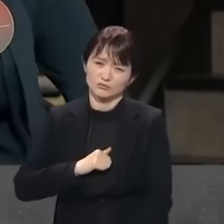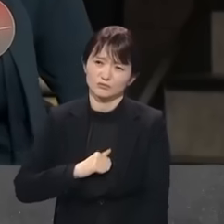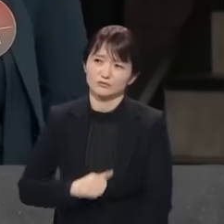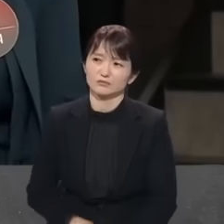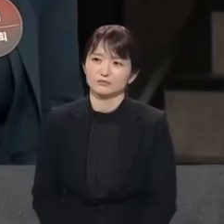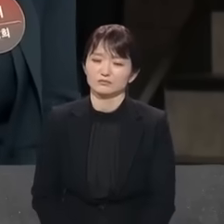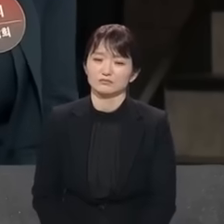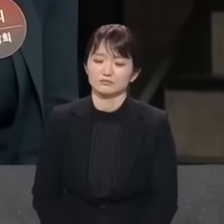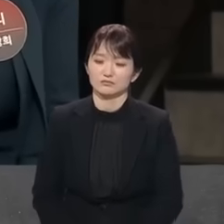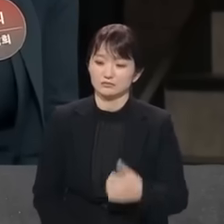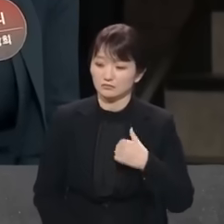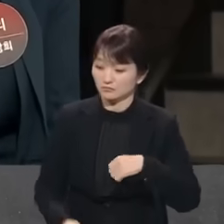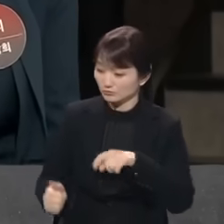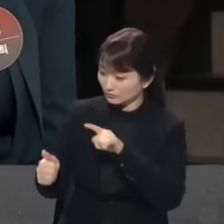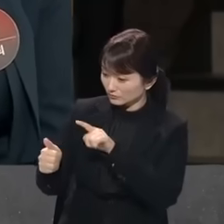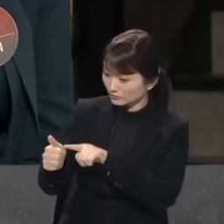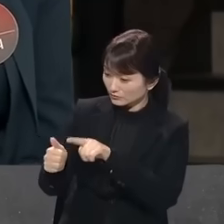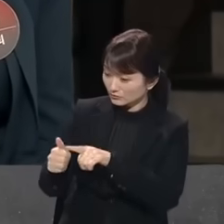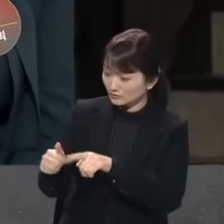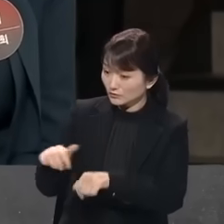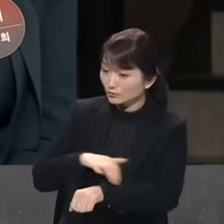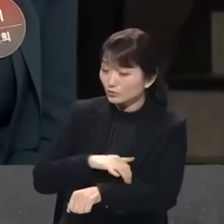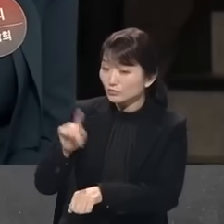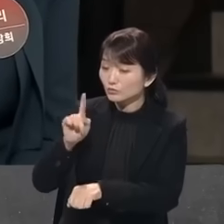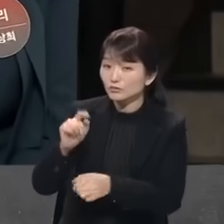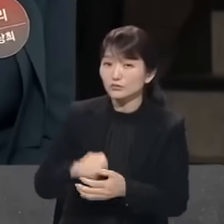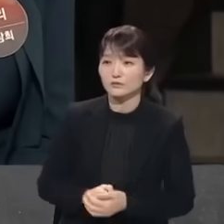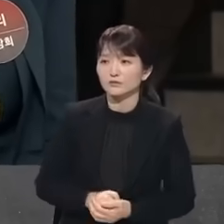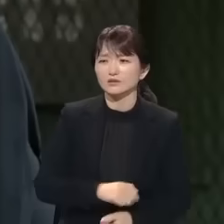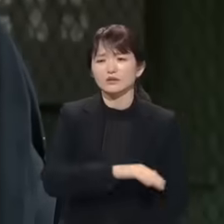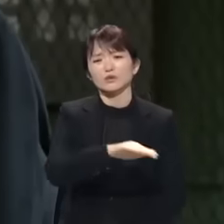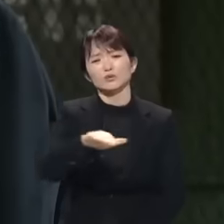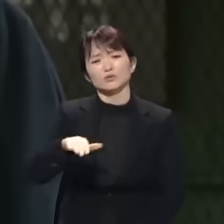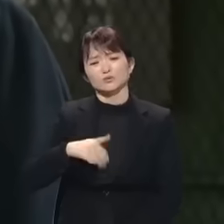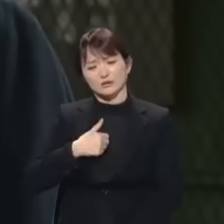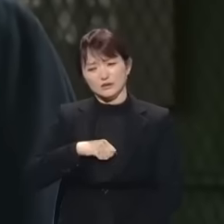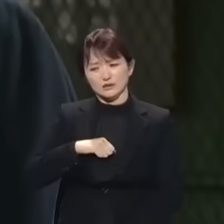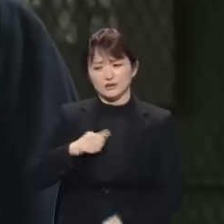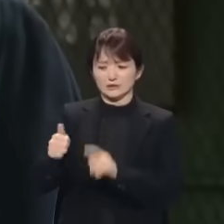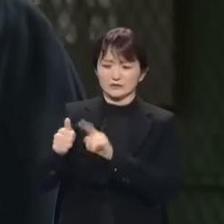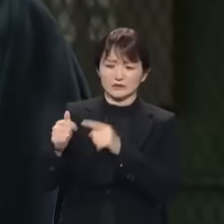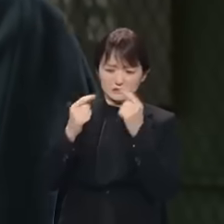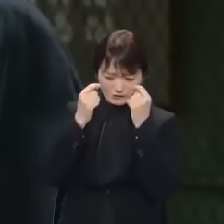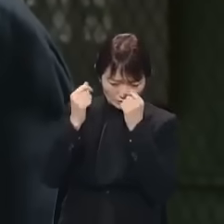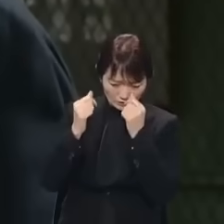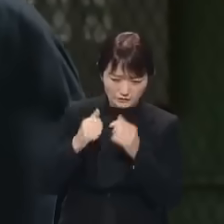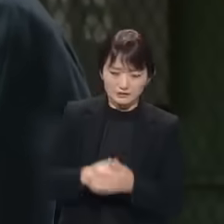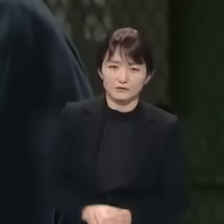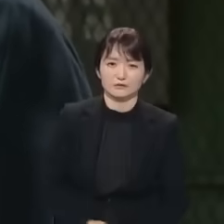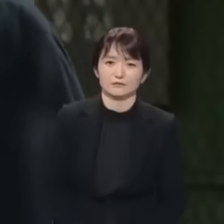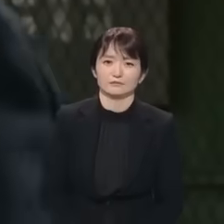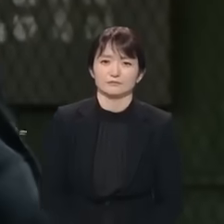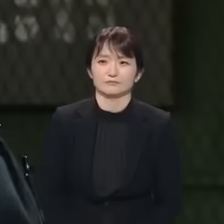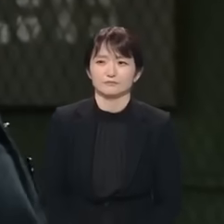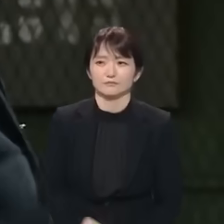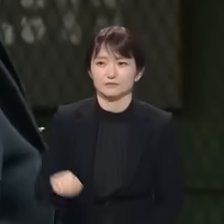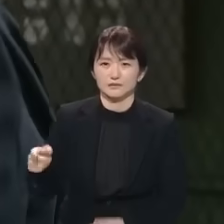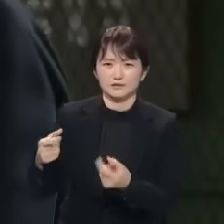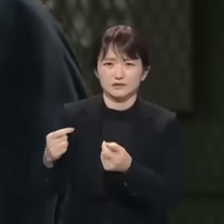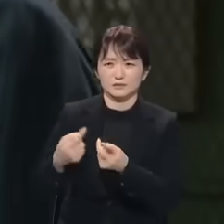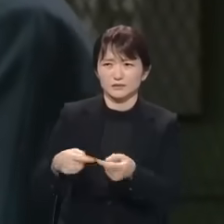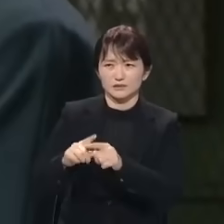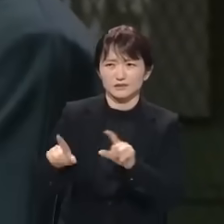있다 불편한게 뭐가 있어 오히려 우리 애가 당신 눈치를 봤지 이럴 거면 같이 안